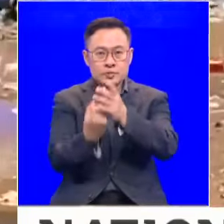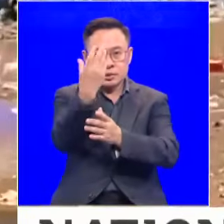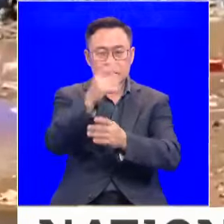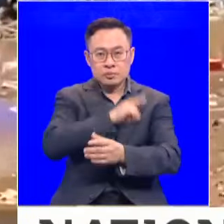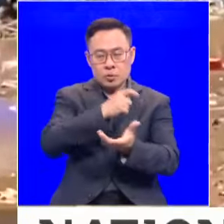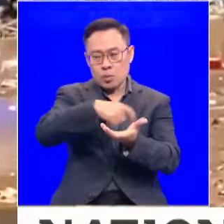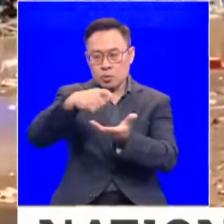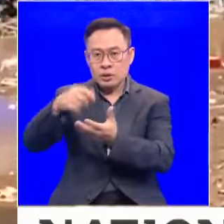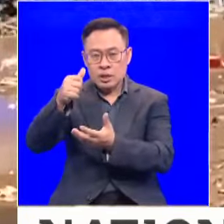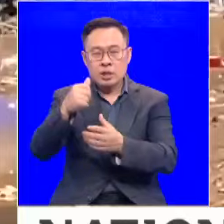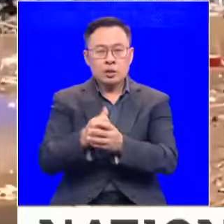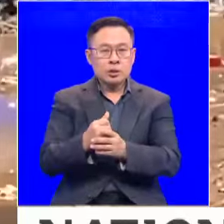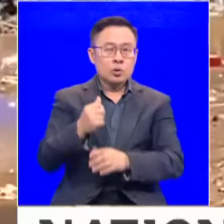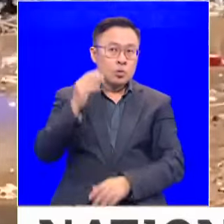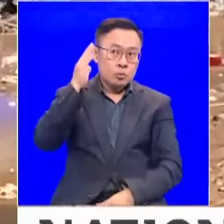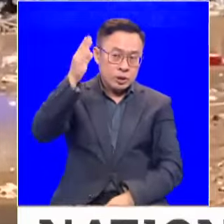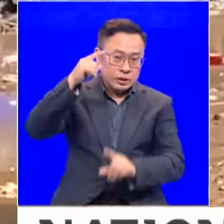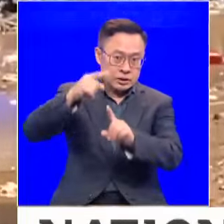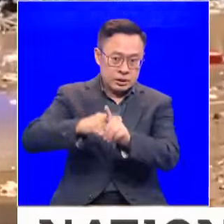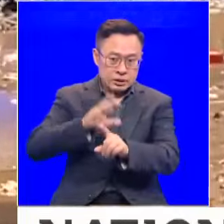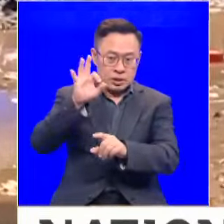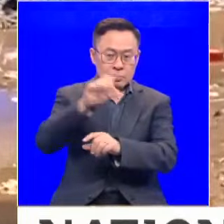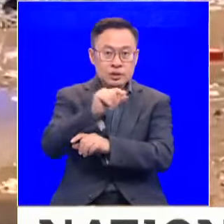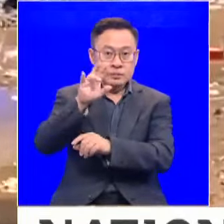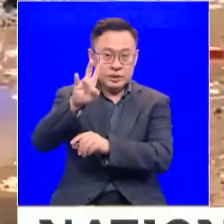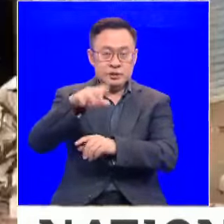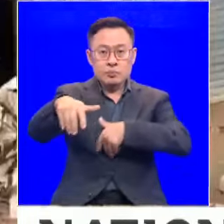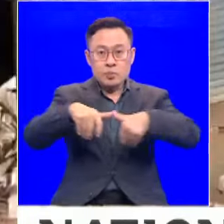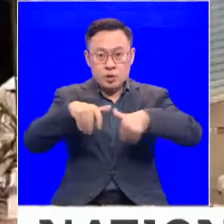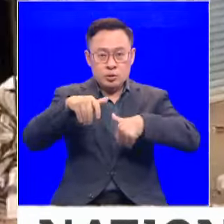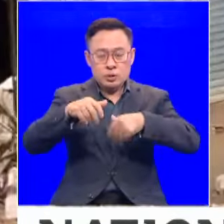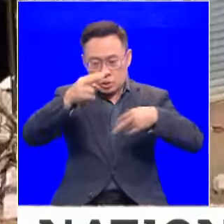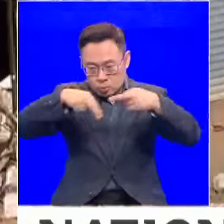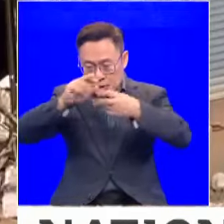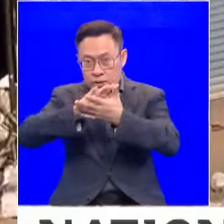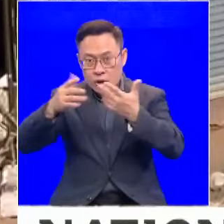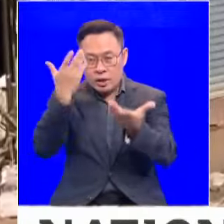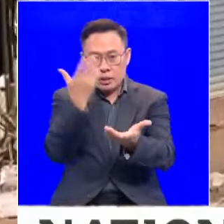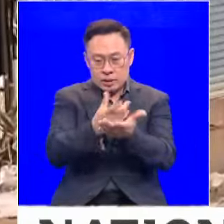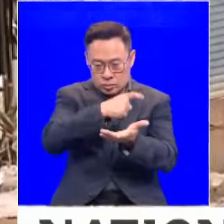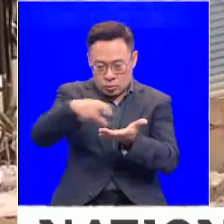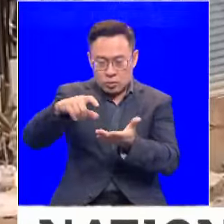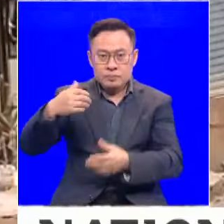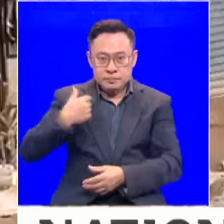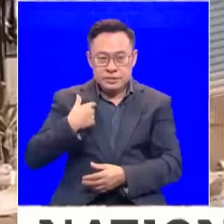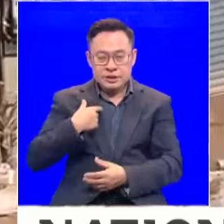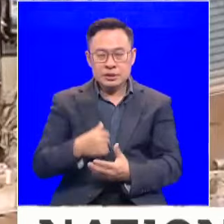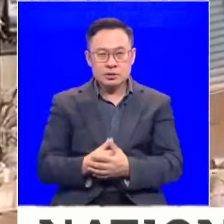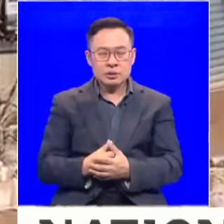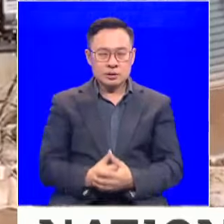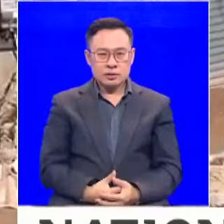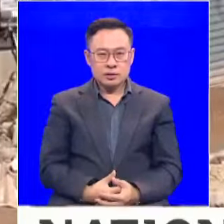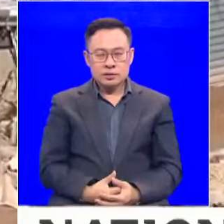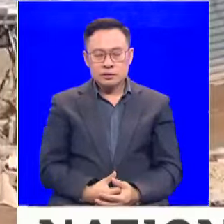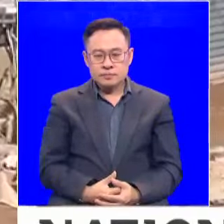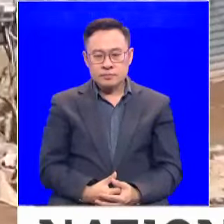นี้คุณผู้ชม 27กันยายนนะคะจะมีประชาชนส่วนหนึ่งรับเงินเยียวยาจากงบกลางได้ทันทีรัฐมนตรีบอก